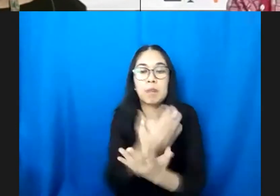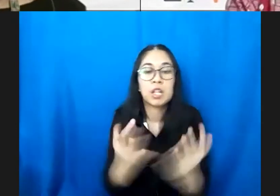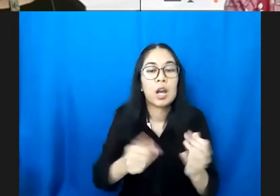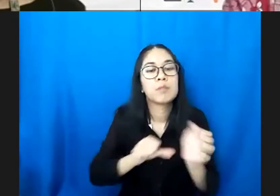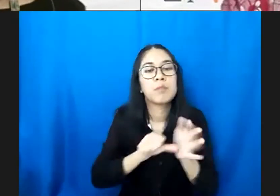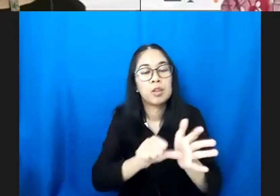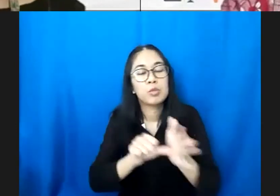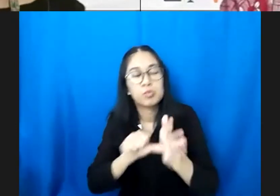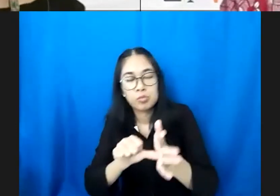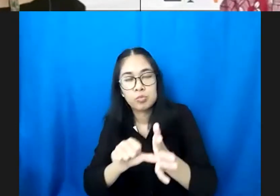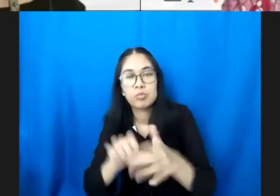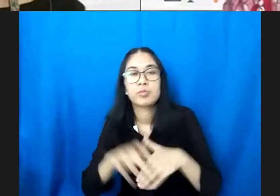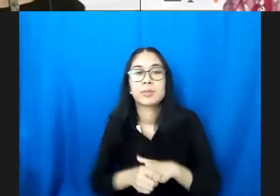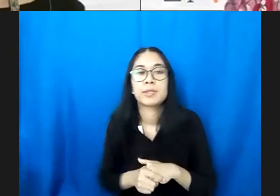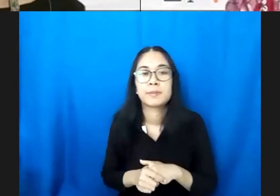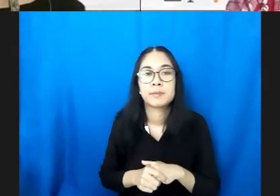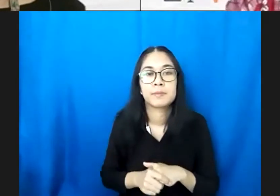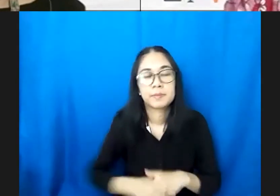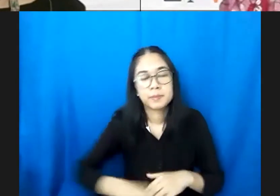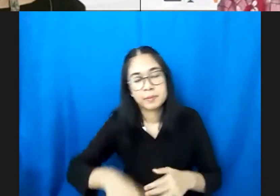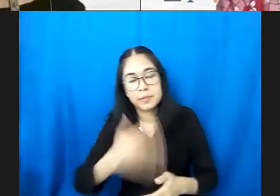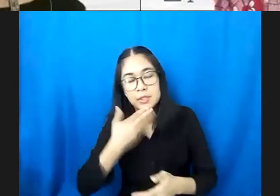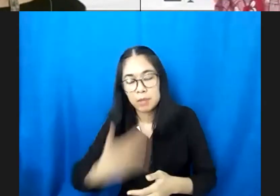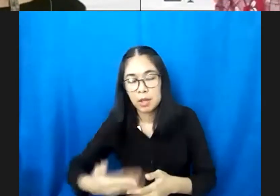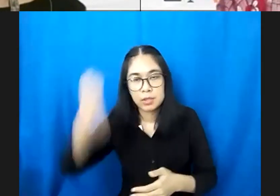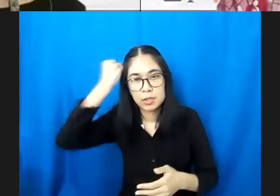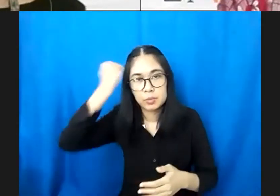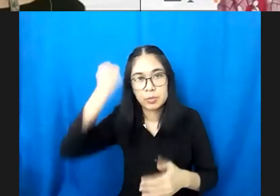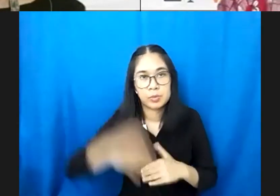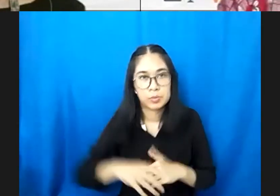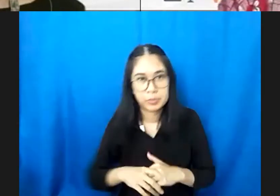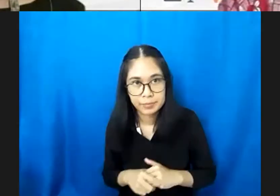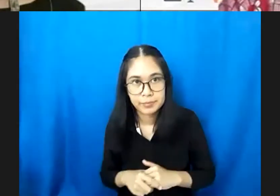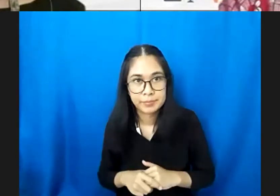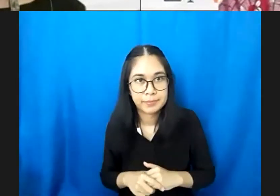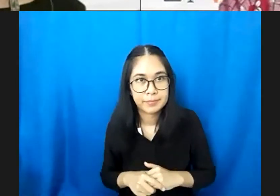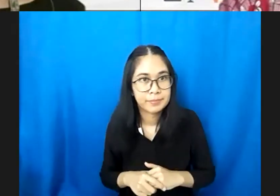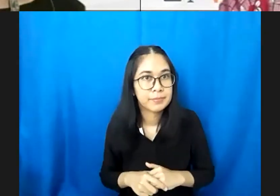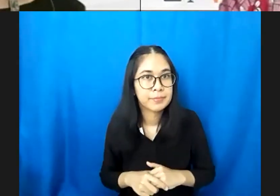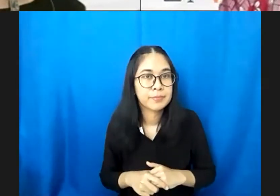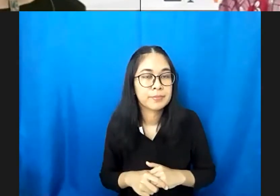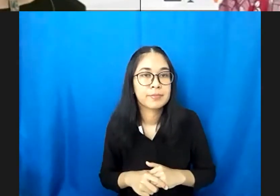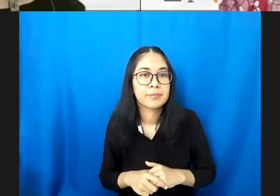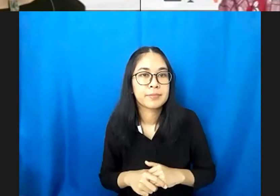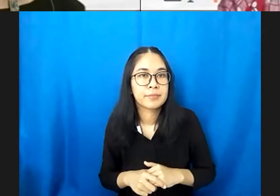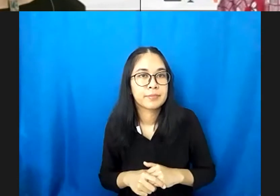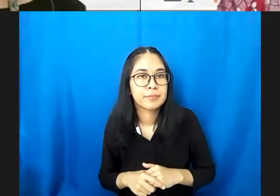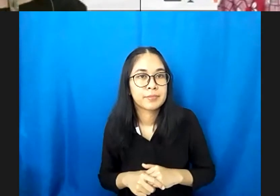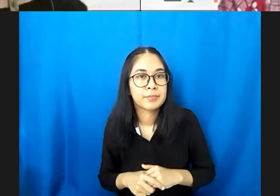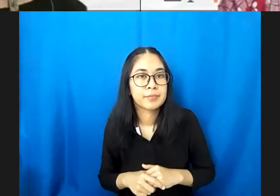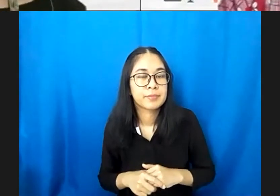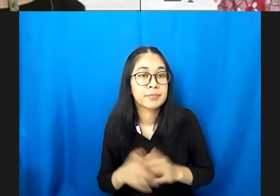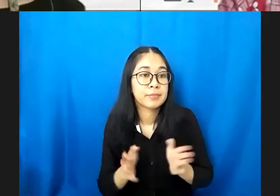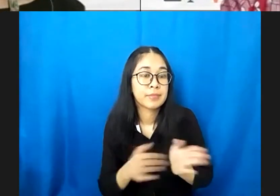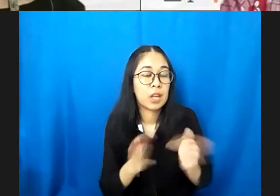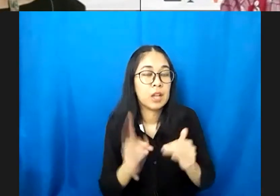pelatihan-pelatihan lainnya. Baik, terima kasih Ibu Kus. Kita akan segera beralih ke sesi